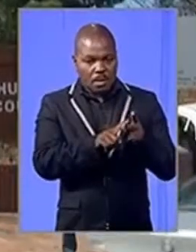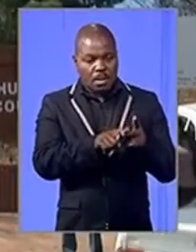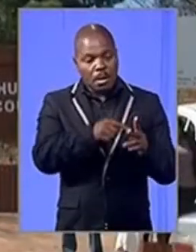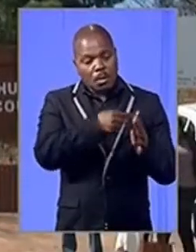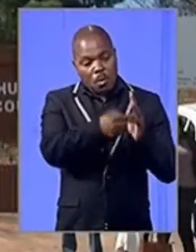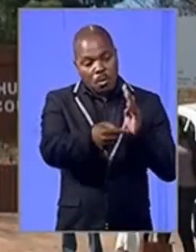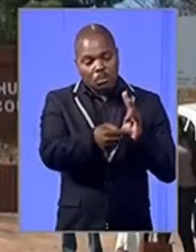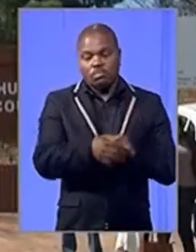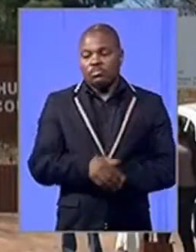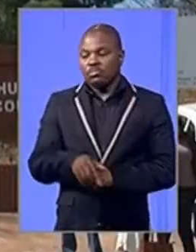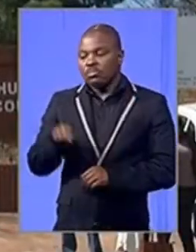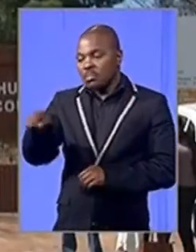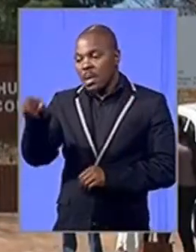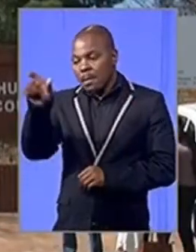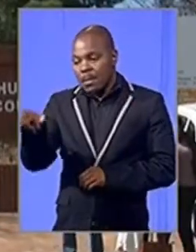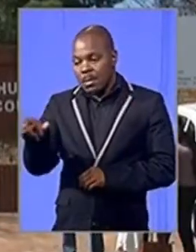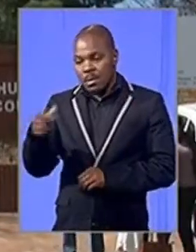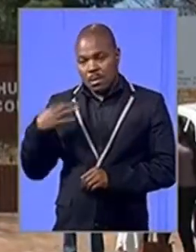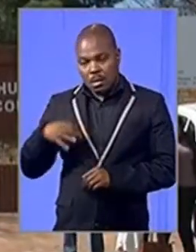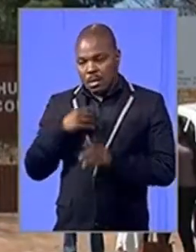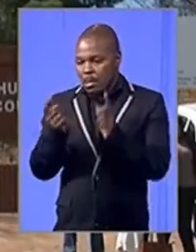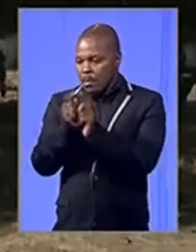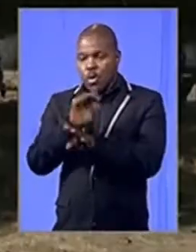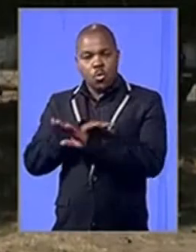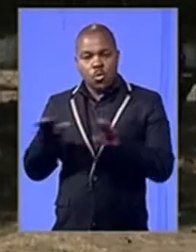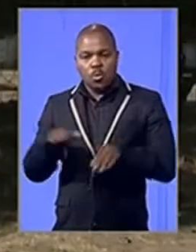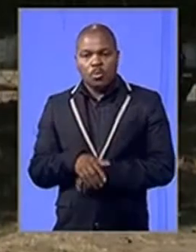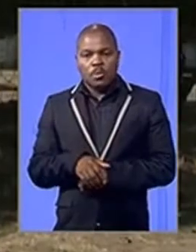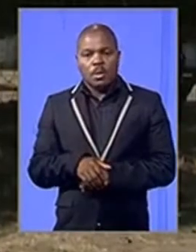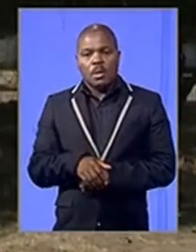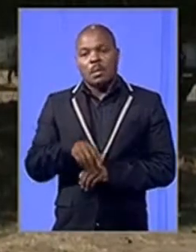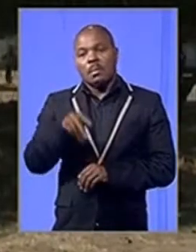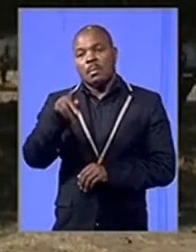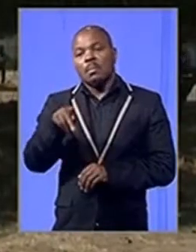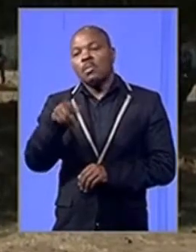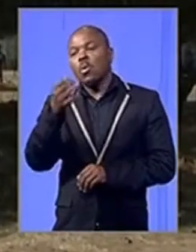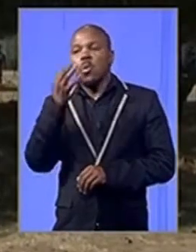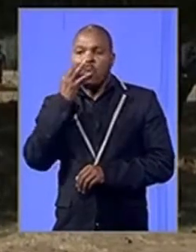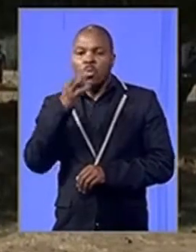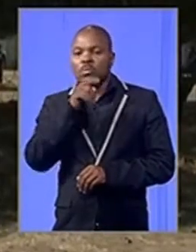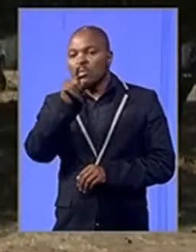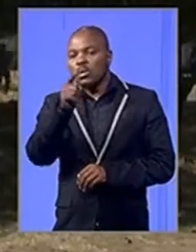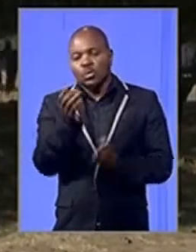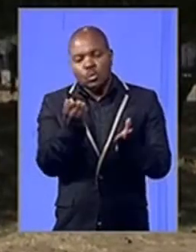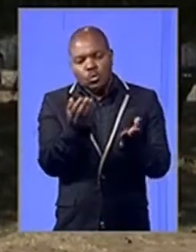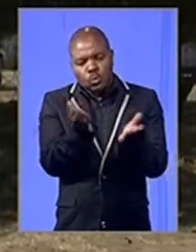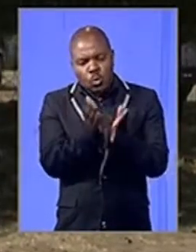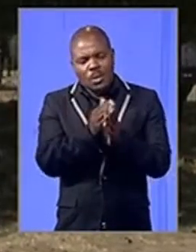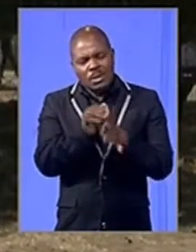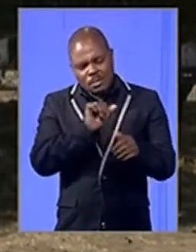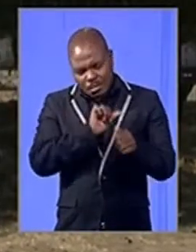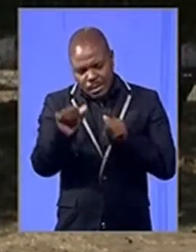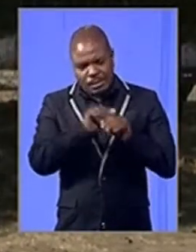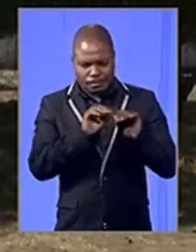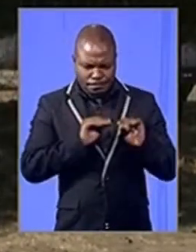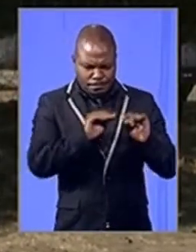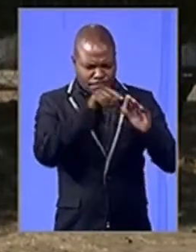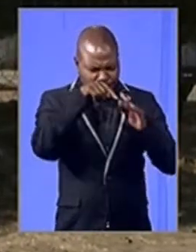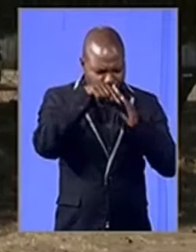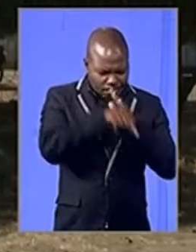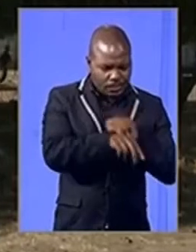mofuta ofe kapa ofe le phofu. Mosebeletsi wa setjhaba o re dikolo di tshwanela ho ruta barutwana thuto e kenelletseng ya